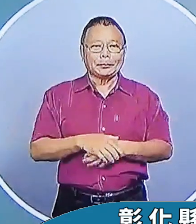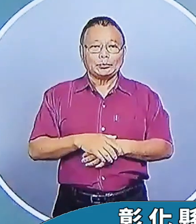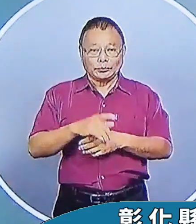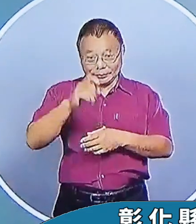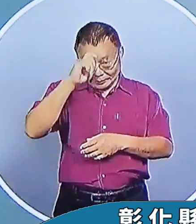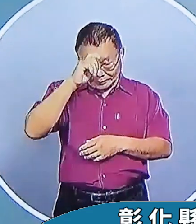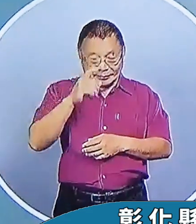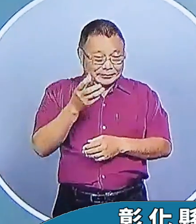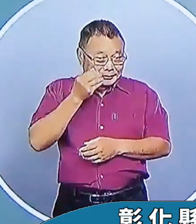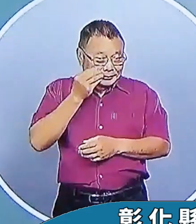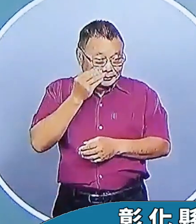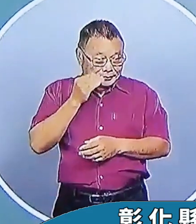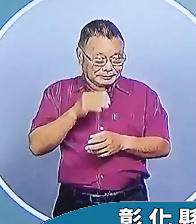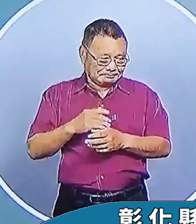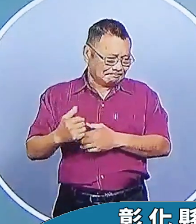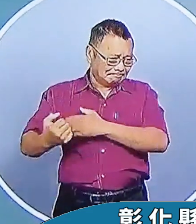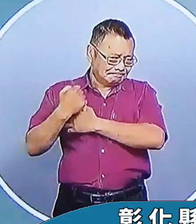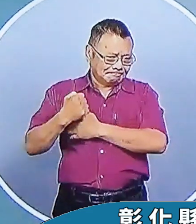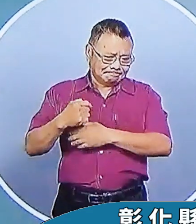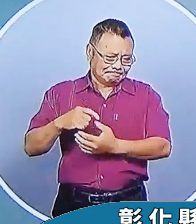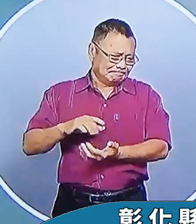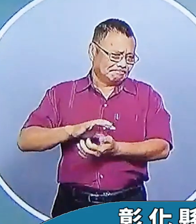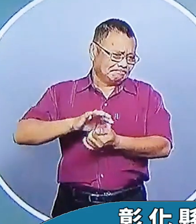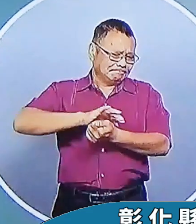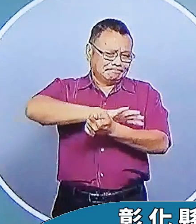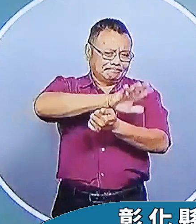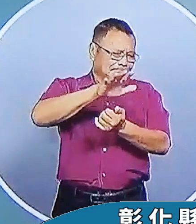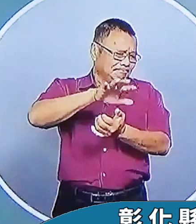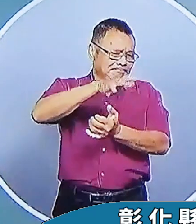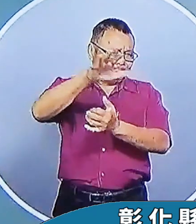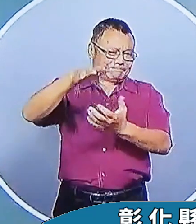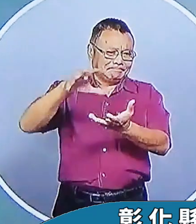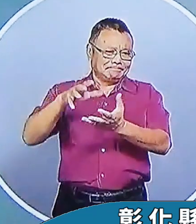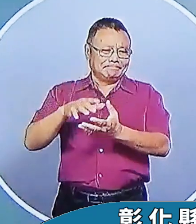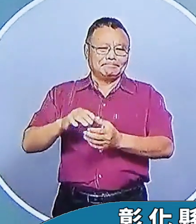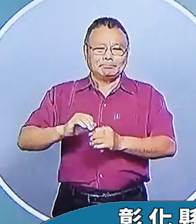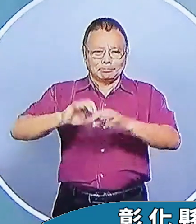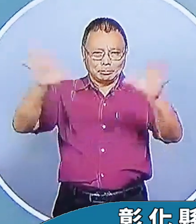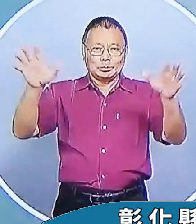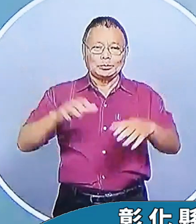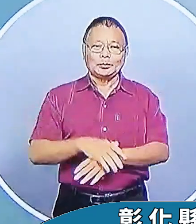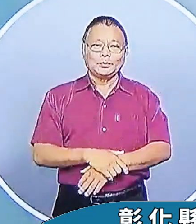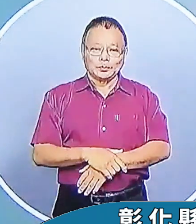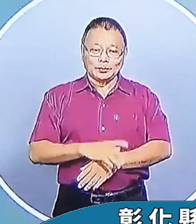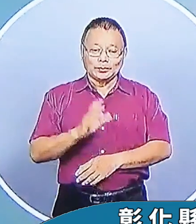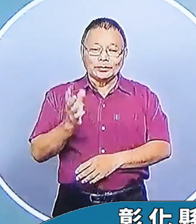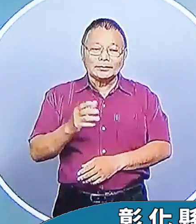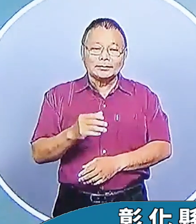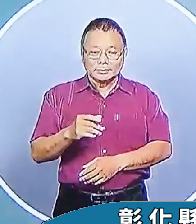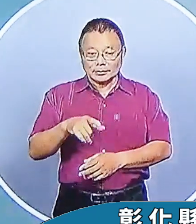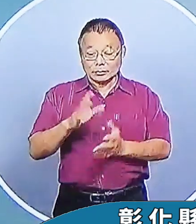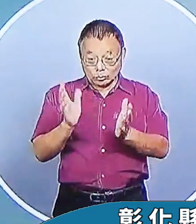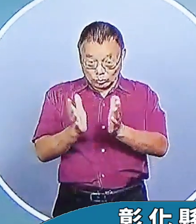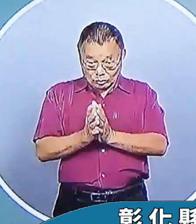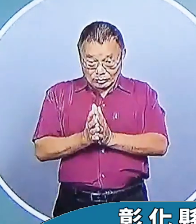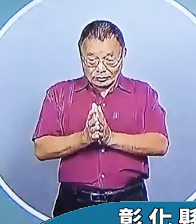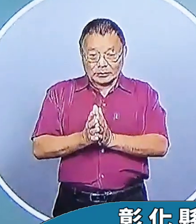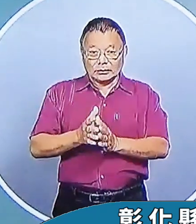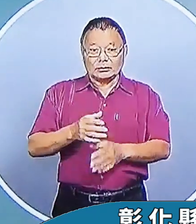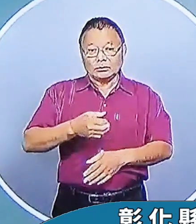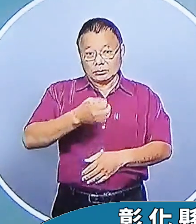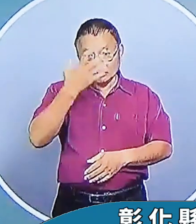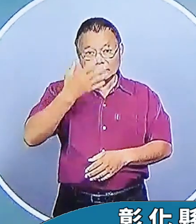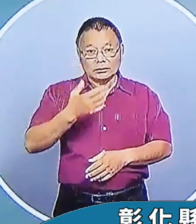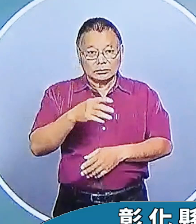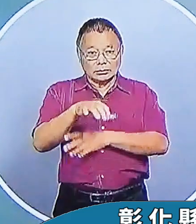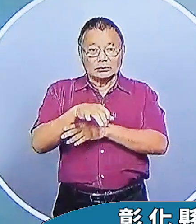甲咱的观光吼变向转世界。另外我也提出一个青农的政策哈，青